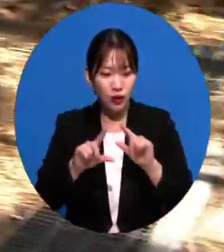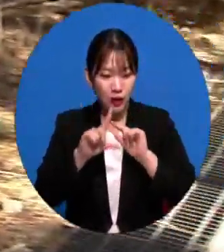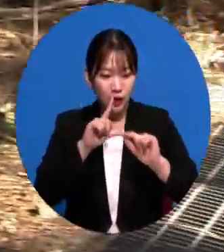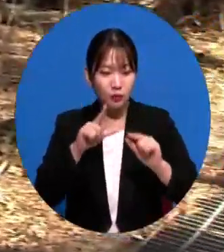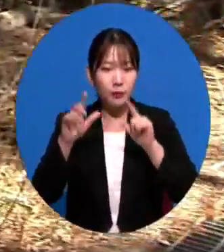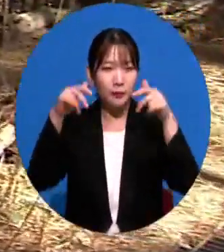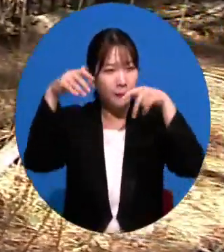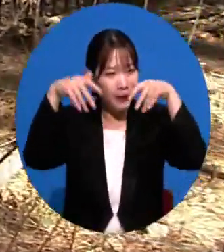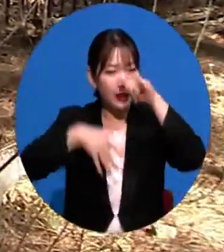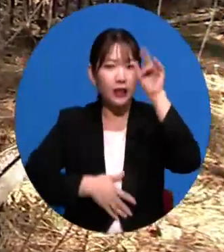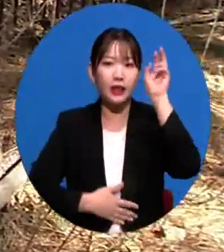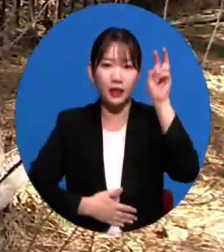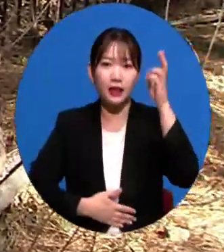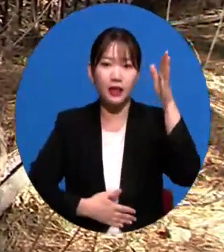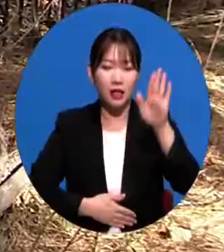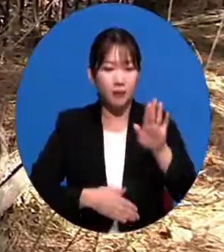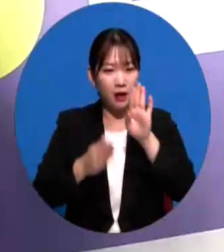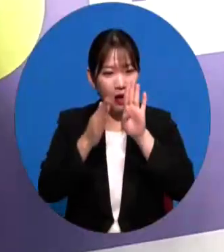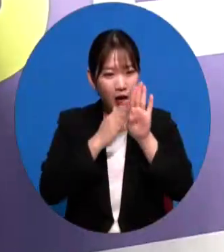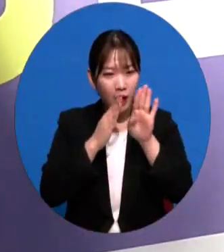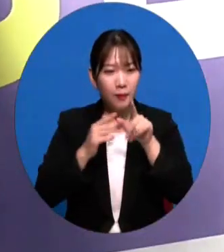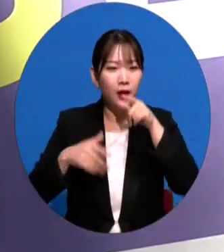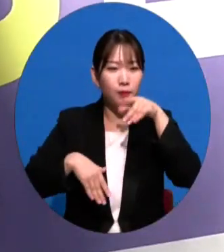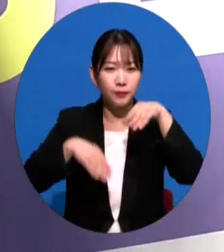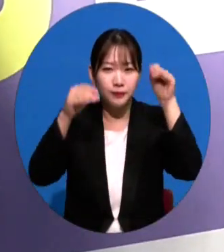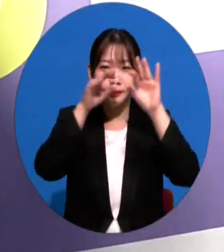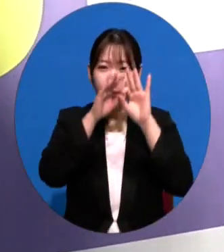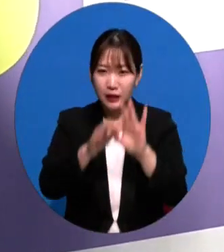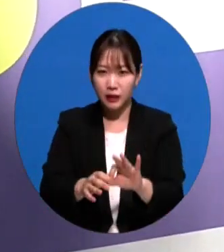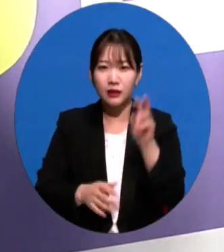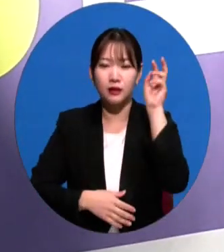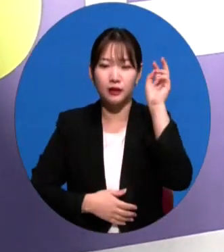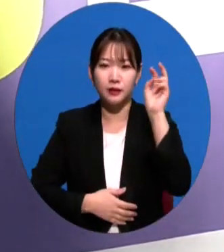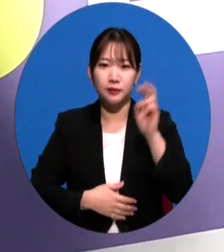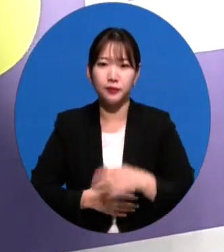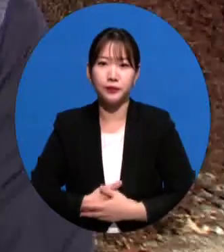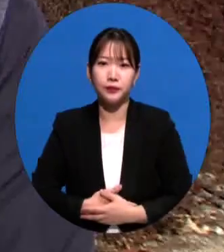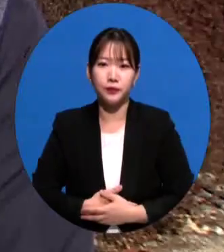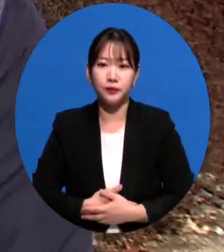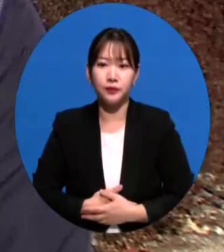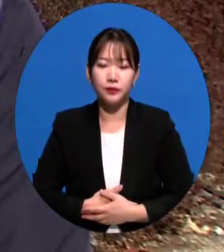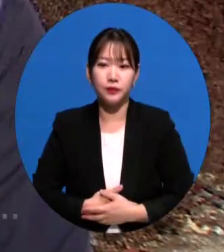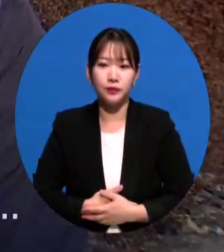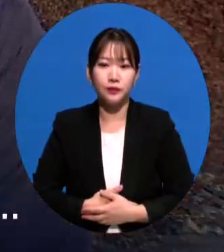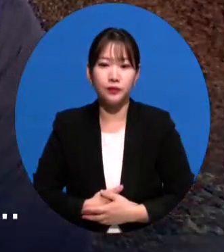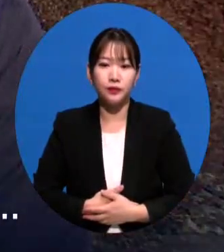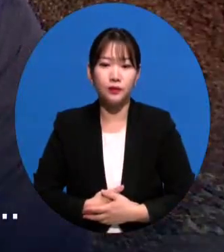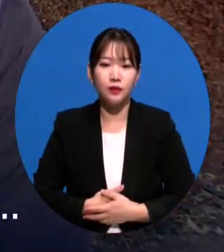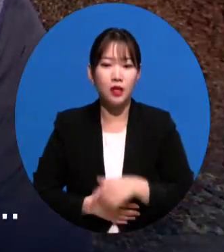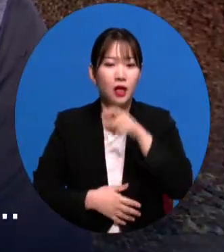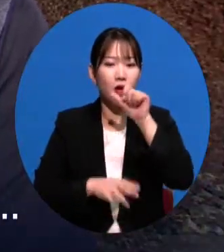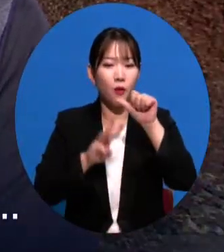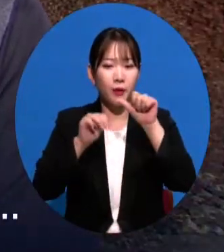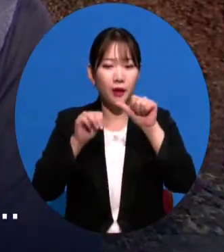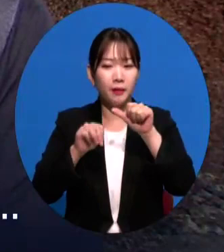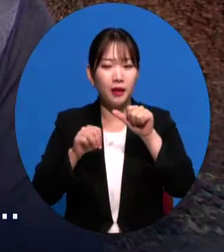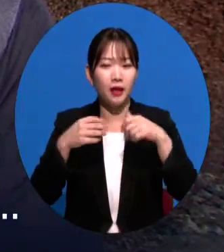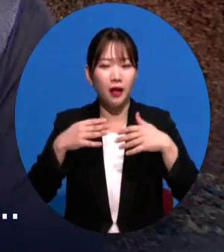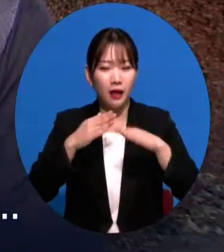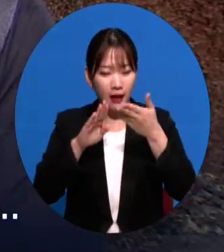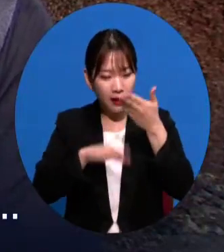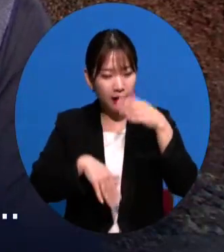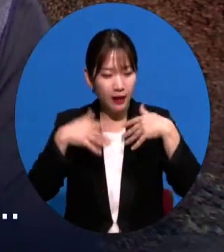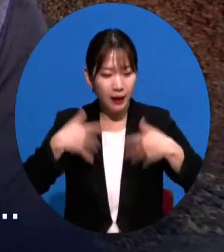비 소식도 있지만 당분간 건조한 날씨는 지속될 것으로 보입니다. 흐리거나 5mm 미만의 약한 비가